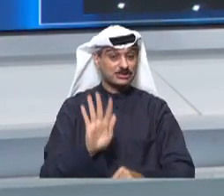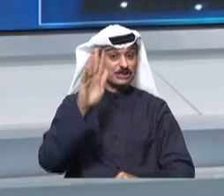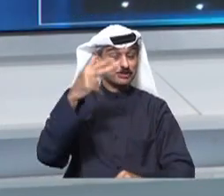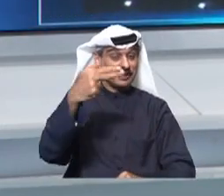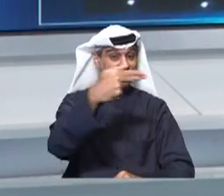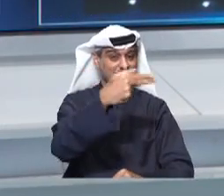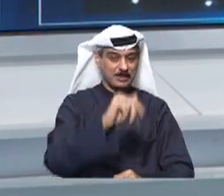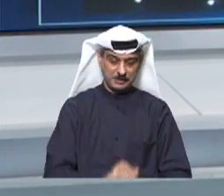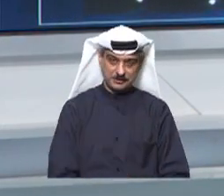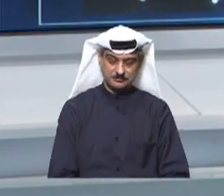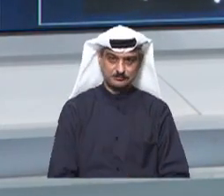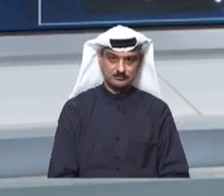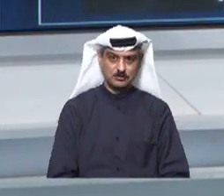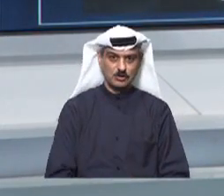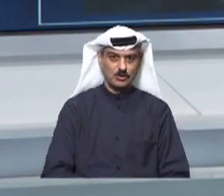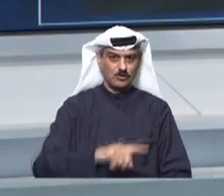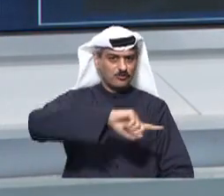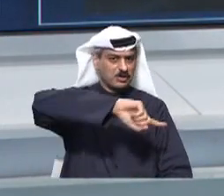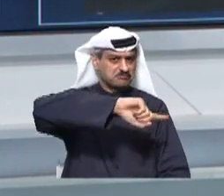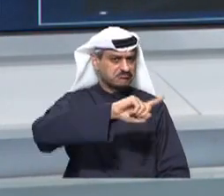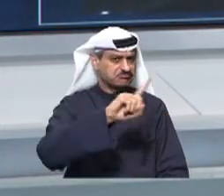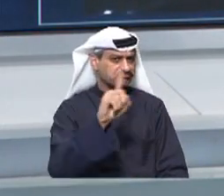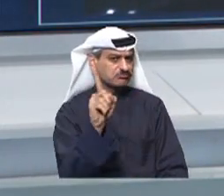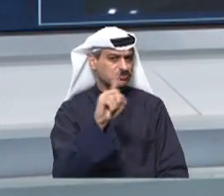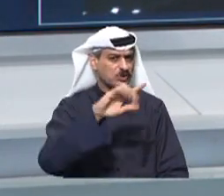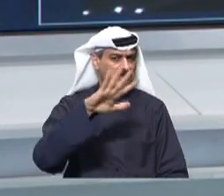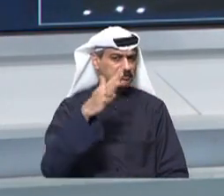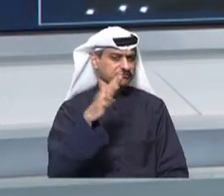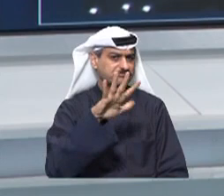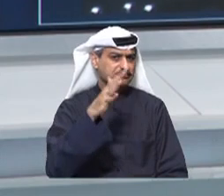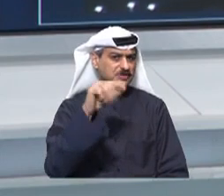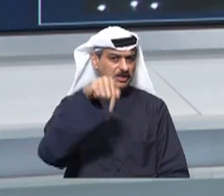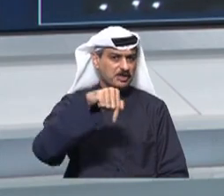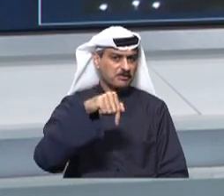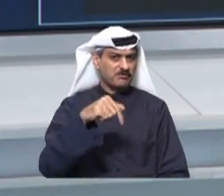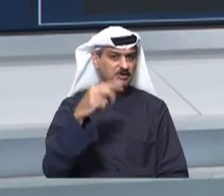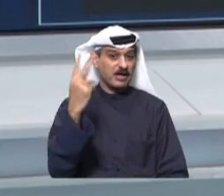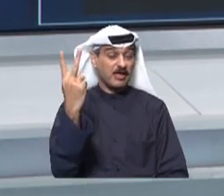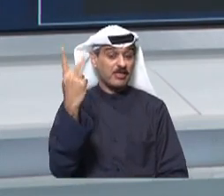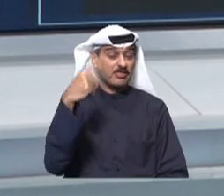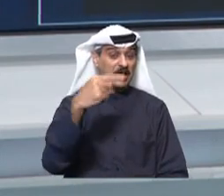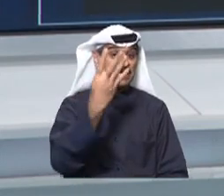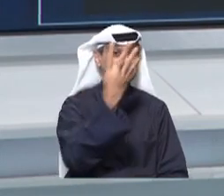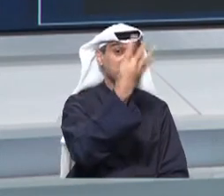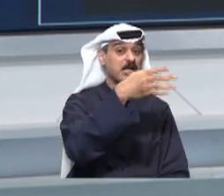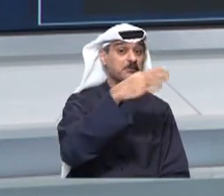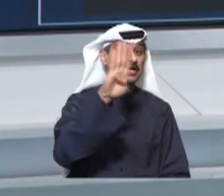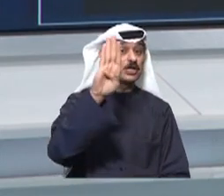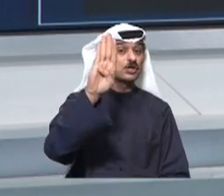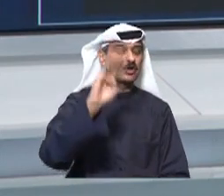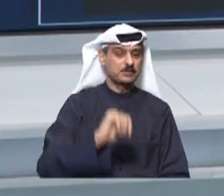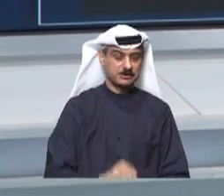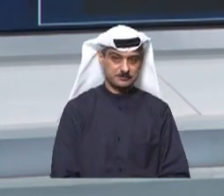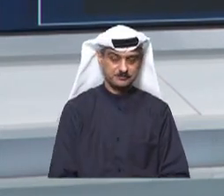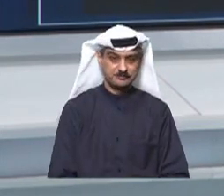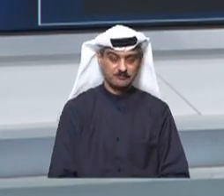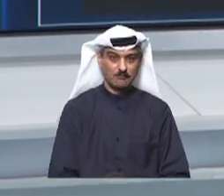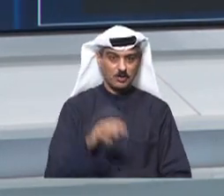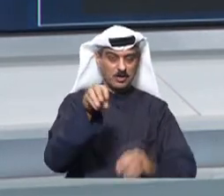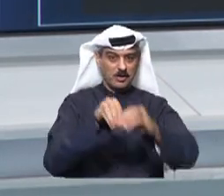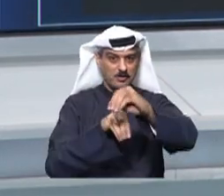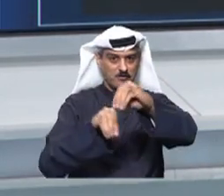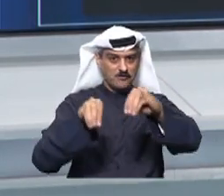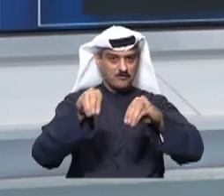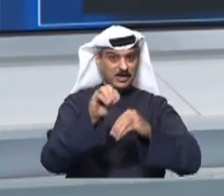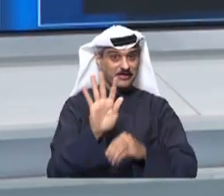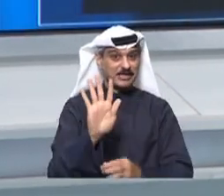غربية، راح تكون نشطة على فترات وتصل سرعتها خلال هذه الليلة ما بين 12 إلى 40 كيلومتر في الساعة. ومع تحول الرياح إلى